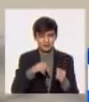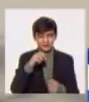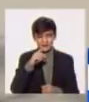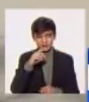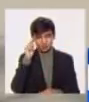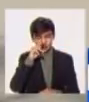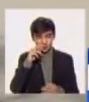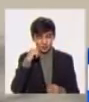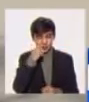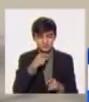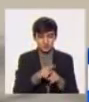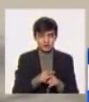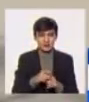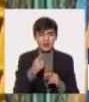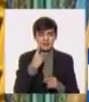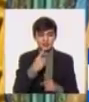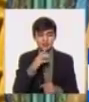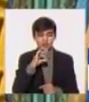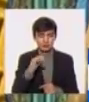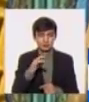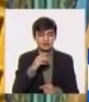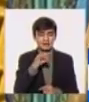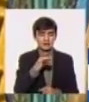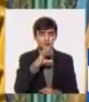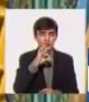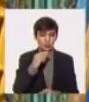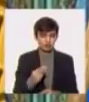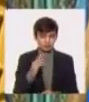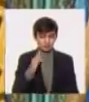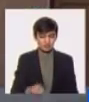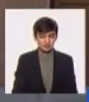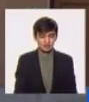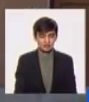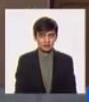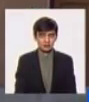каждому предмету проведут всего один СОР и СОЧ. Мадина Исюмбаева, Сергей Шуйский, Информбюро Алматы.